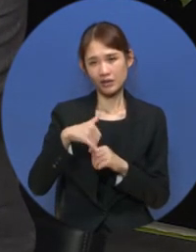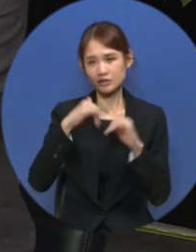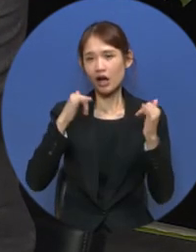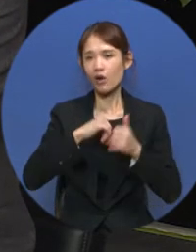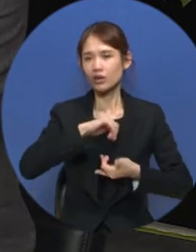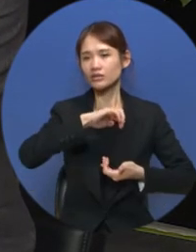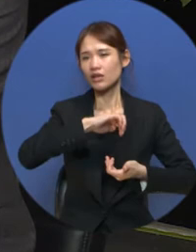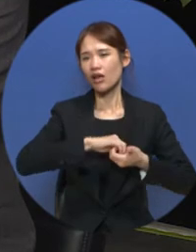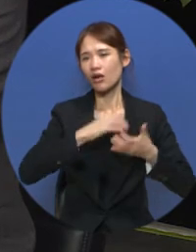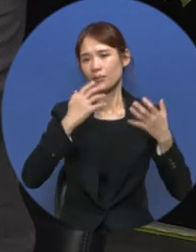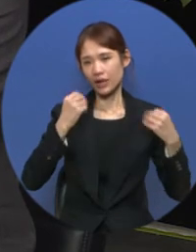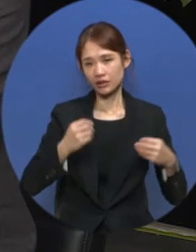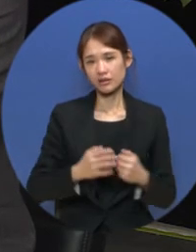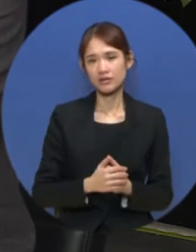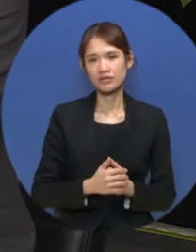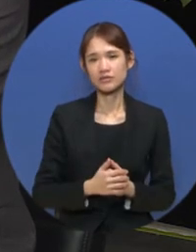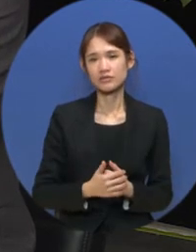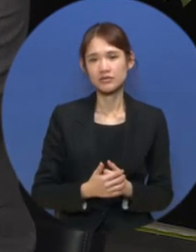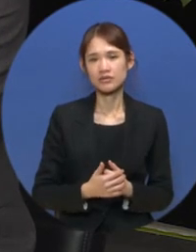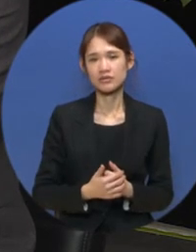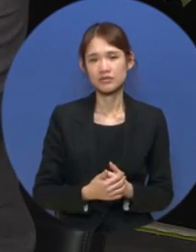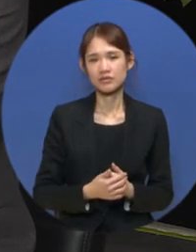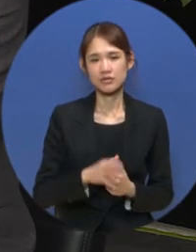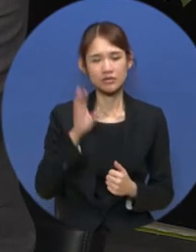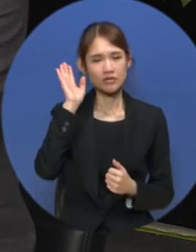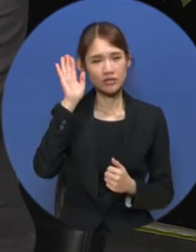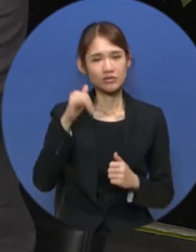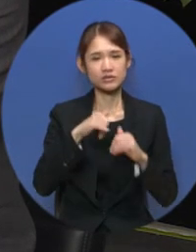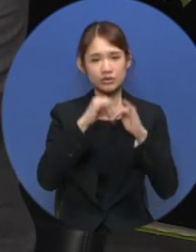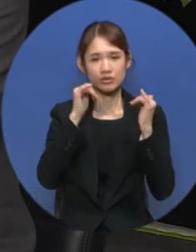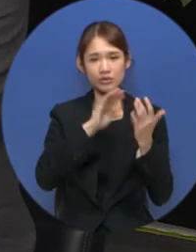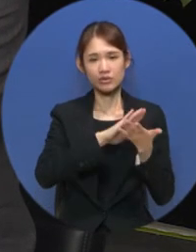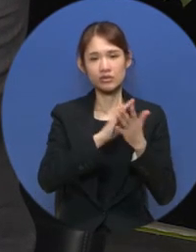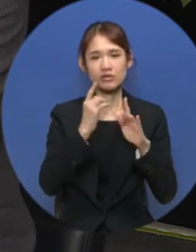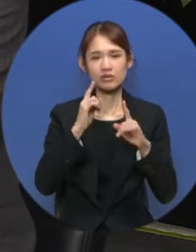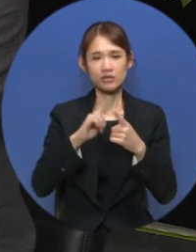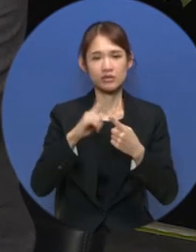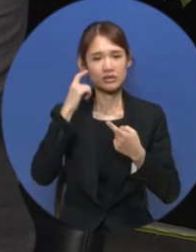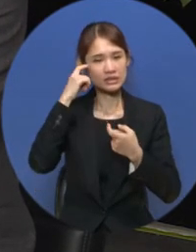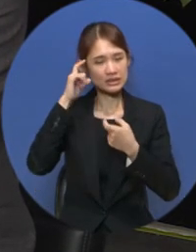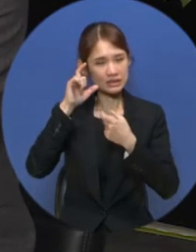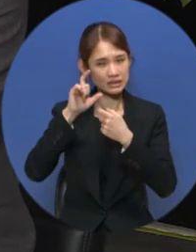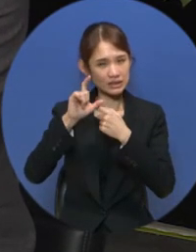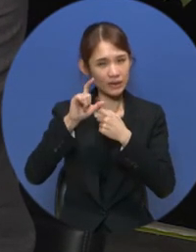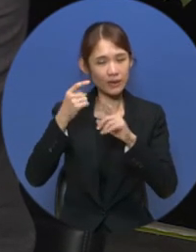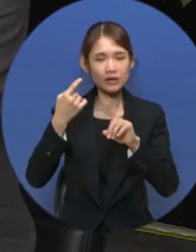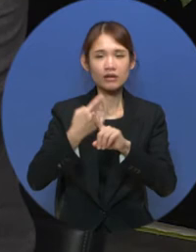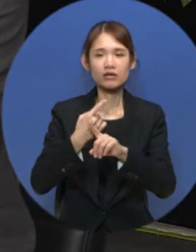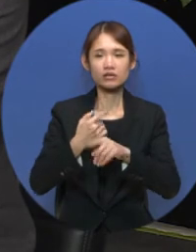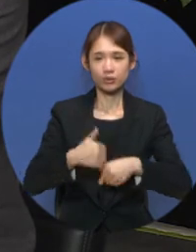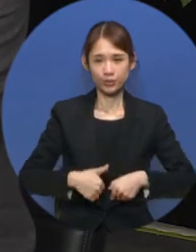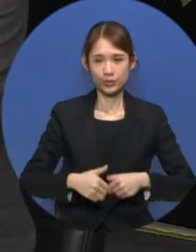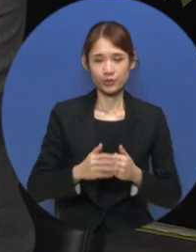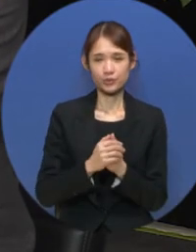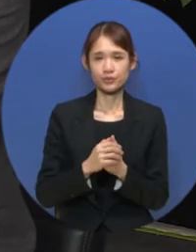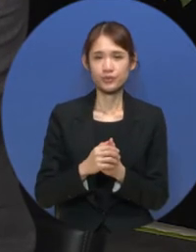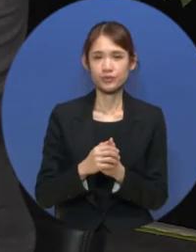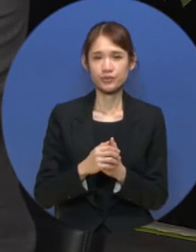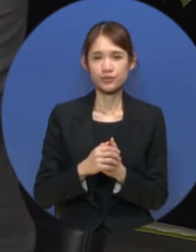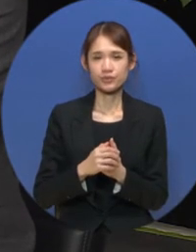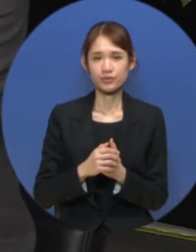조금 많이 남아 있는 것 같아요. 그래서 앞으로는 그런 사회 변화에 대한 인식 개선이 좀 더 필요하다고 생각을